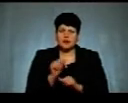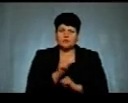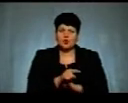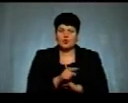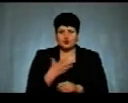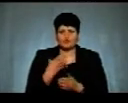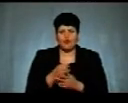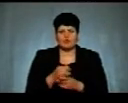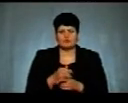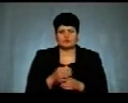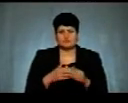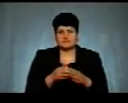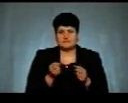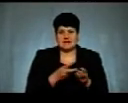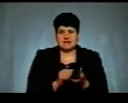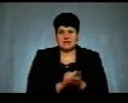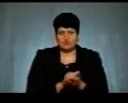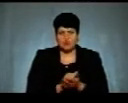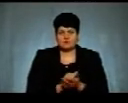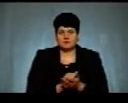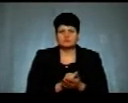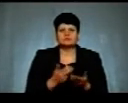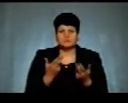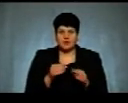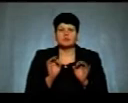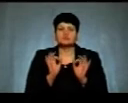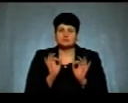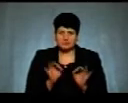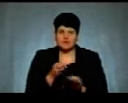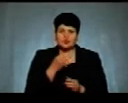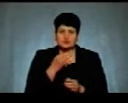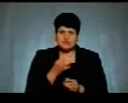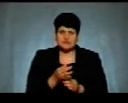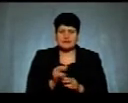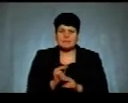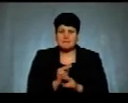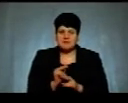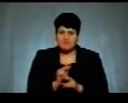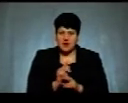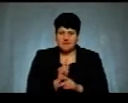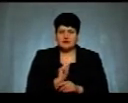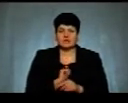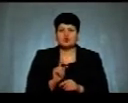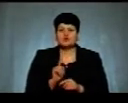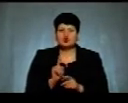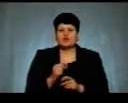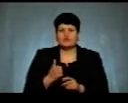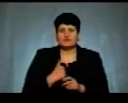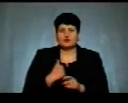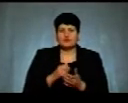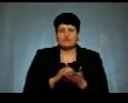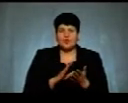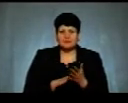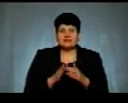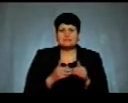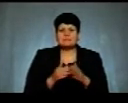свого фаху і диплому? Так, ну, правильно ви зазначили мене, підправили, що військово-облікова спеціальність – це таке